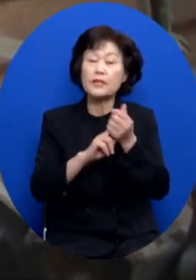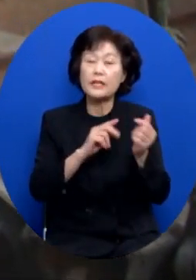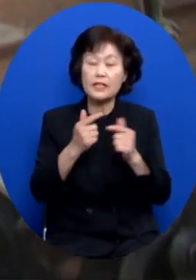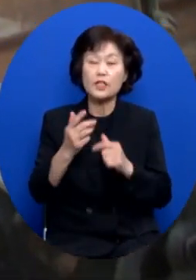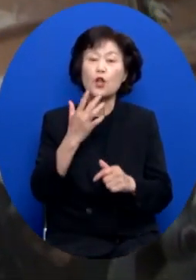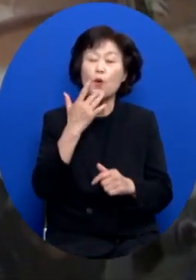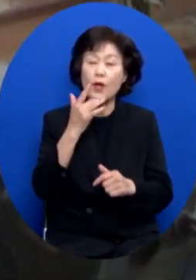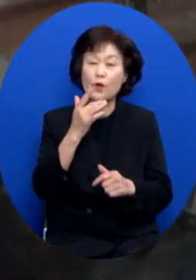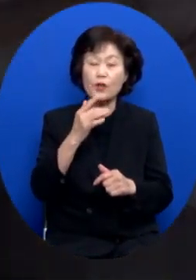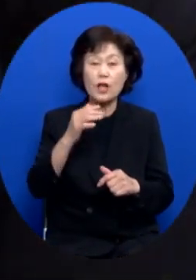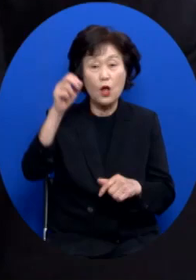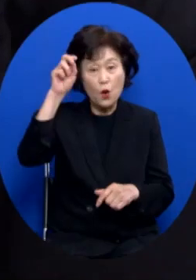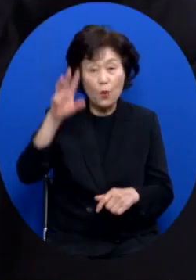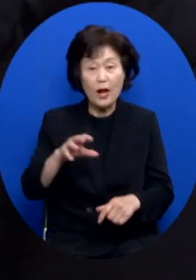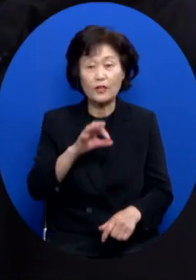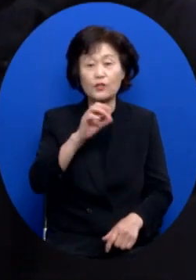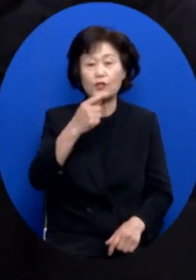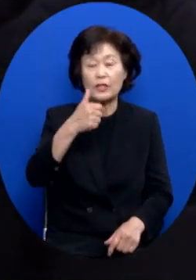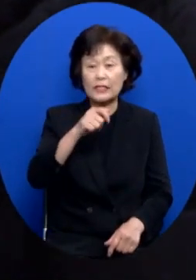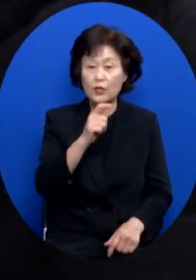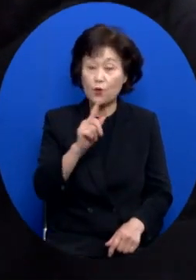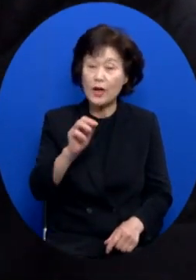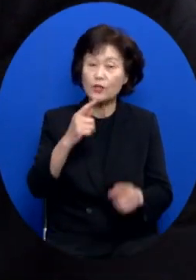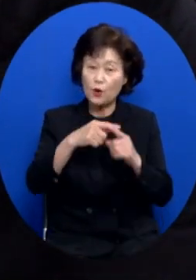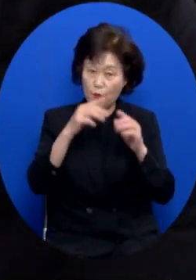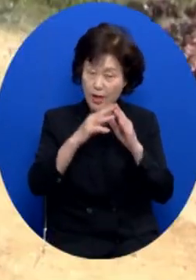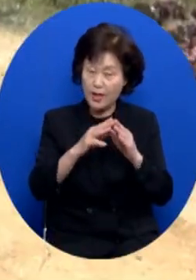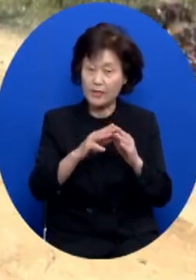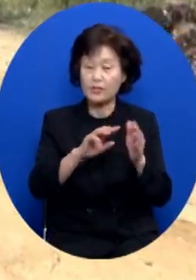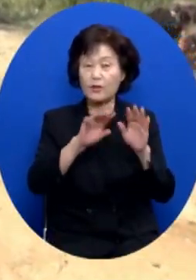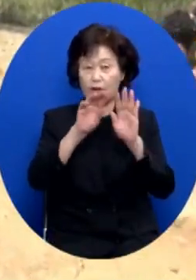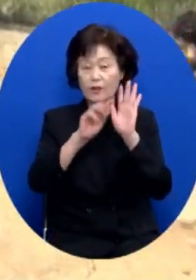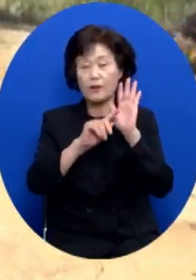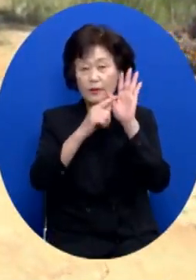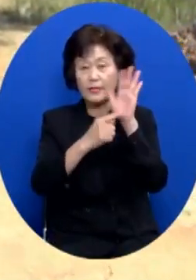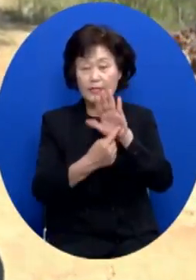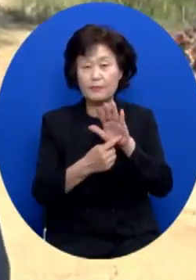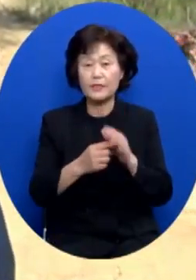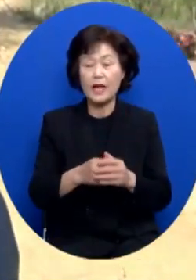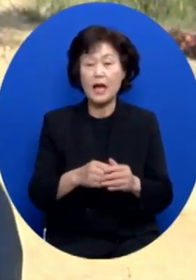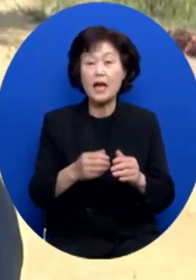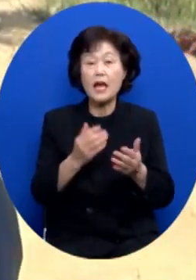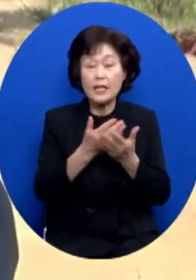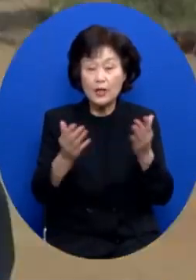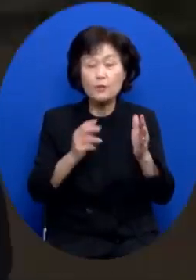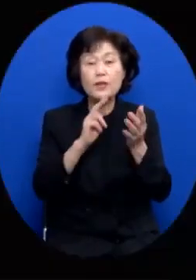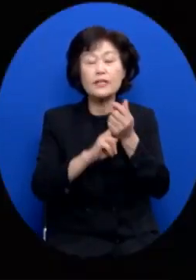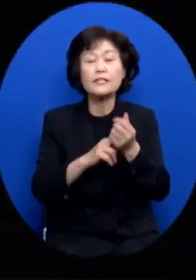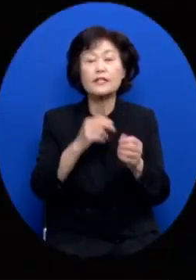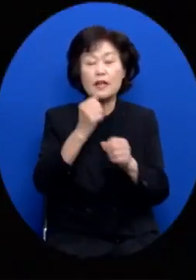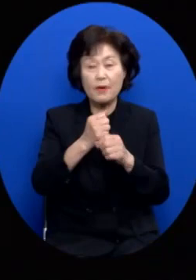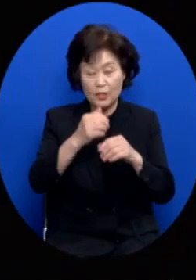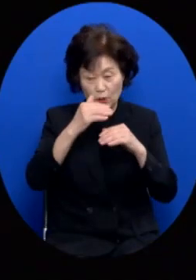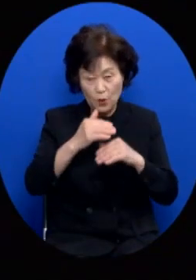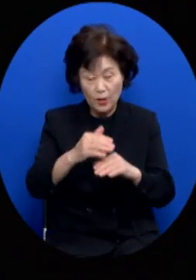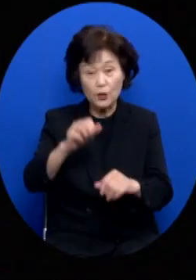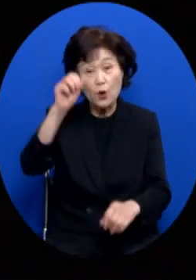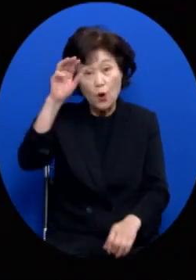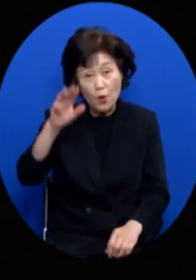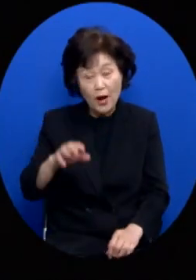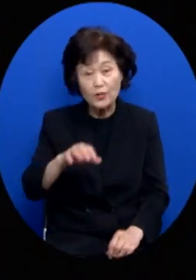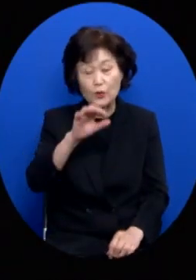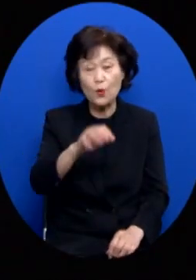화요일 광주 은광 교회에서 특집 방송됩니다 나눔으로 희망의 기적을 만드는 과정을 광주지역에